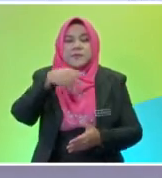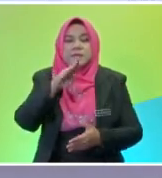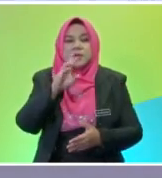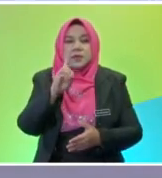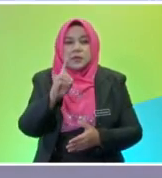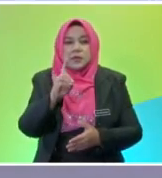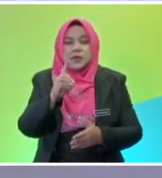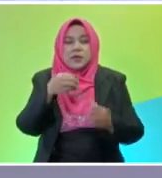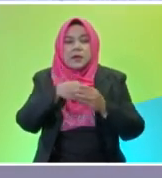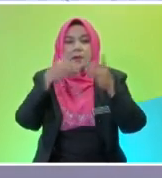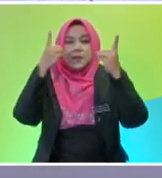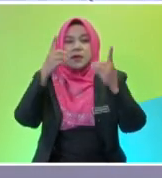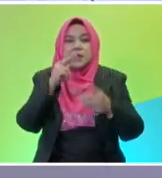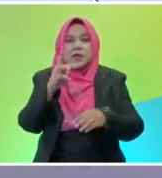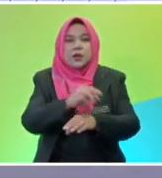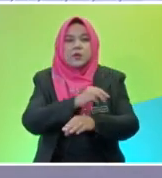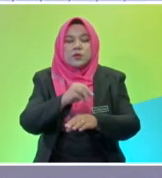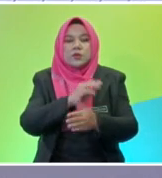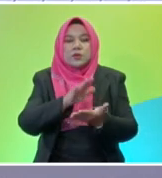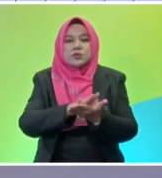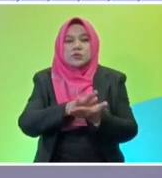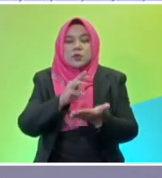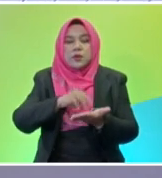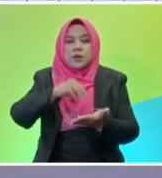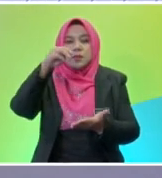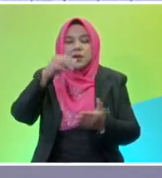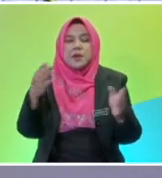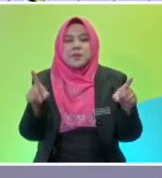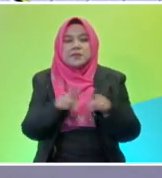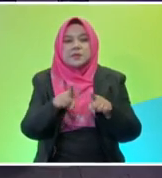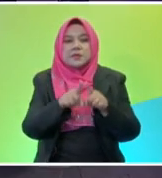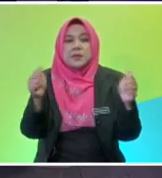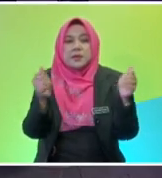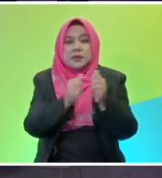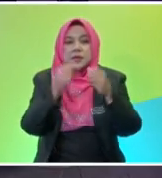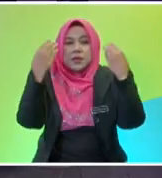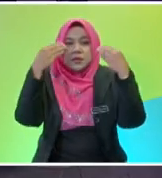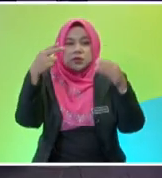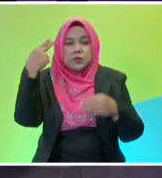untuk murid-murid sekolah menengah bersama-sama dengan Cikgu hisya Muhammad